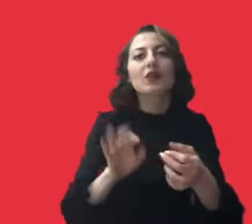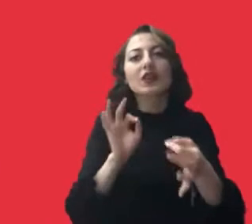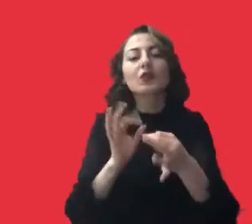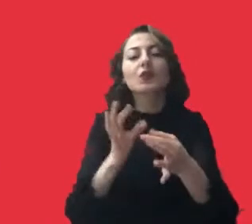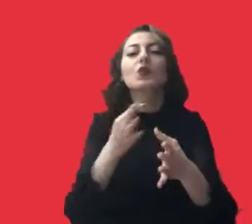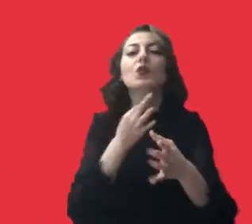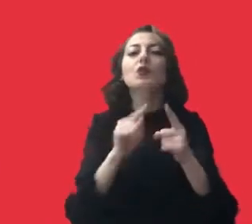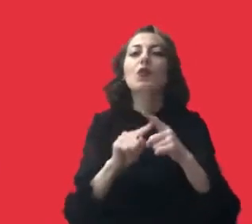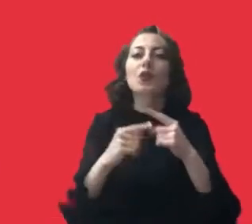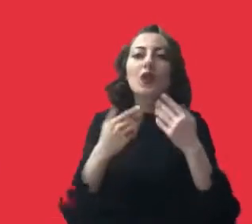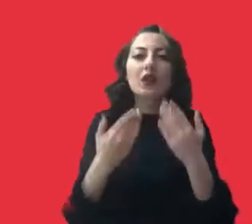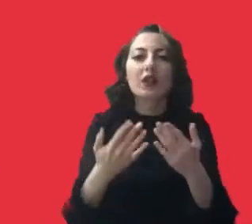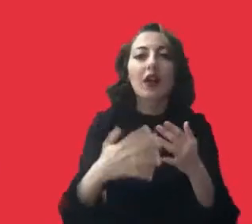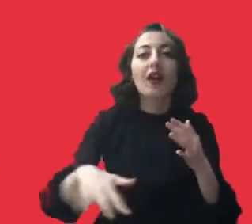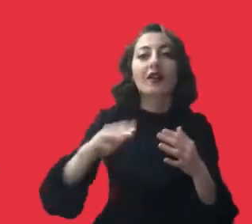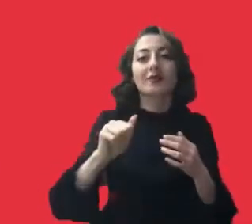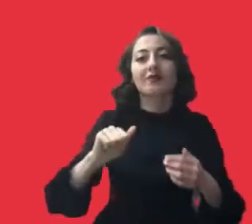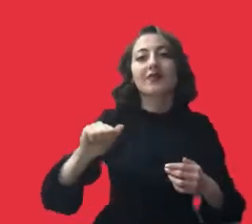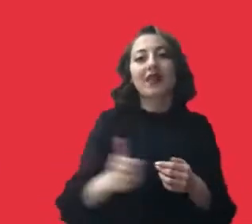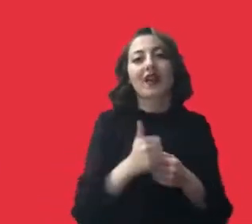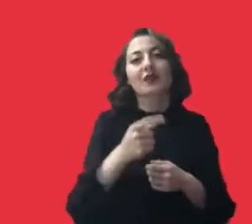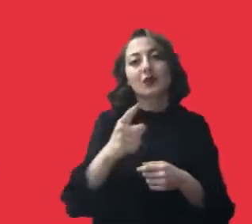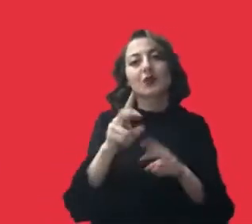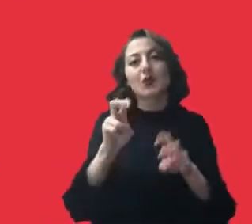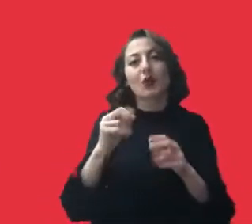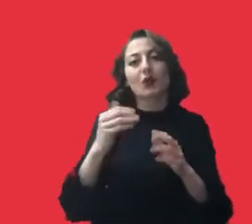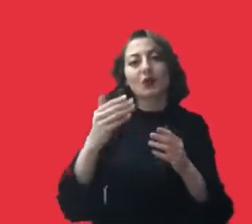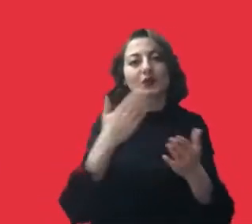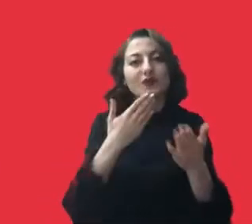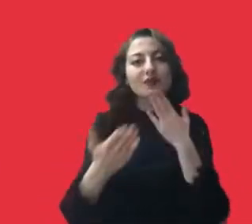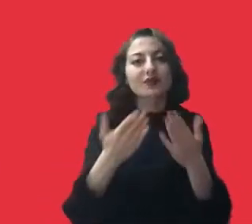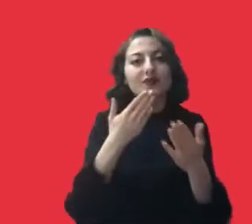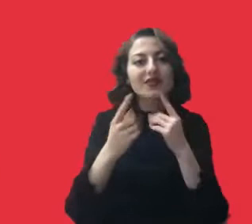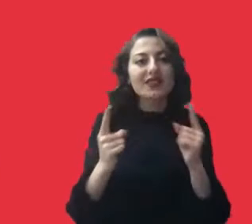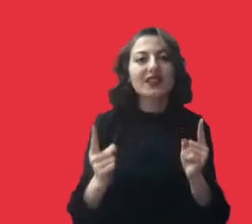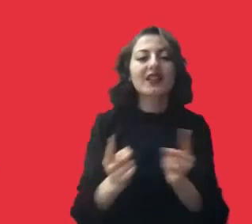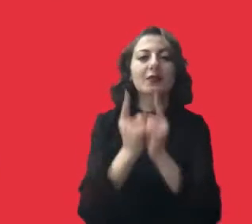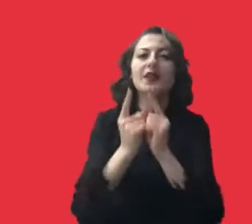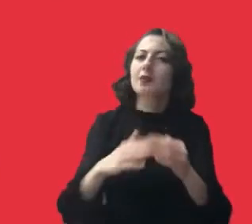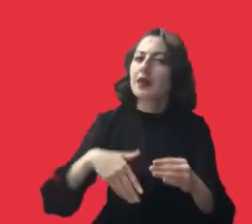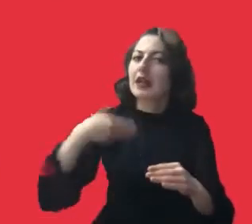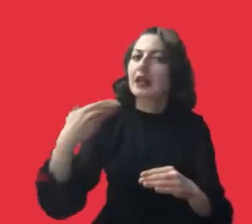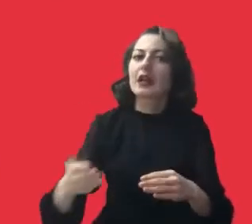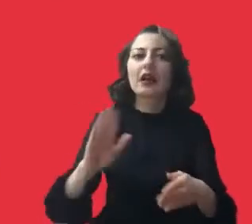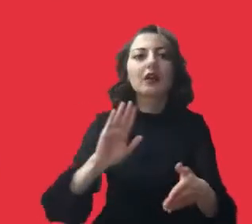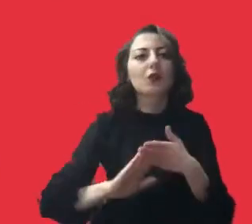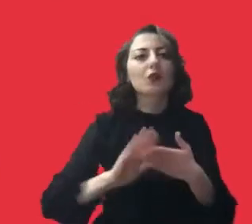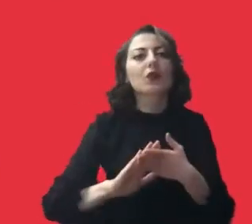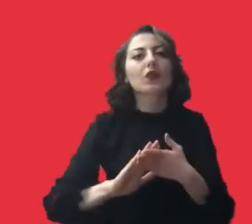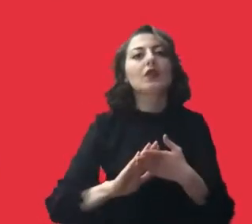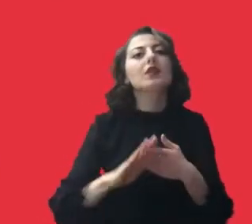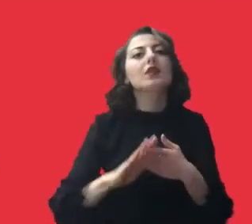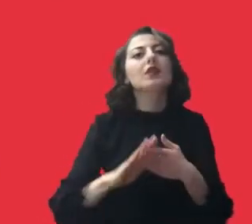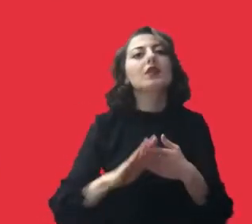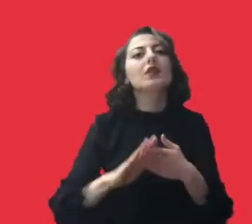climate sohbet için. activists, we would like to thank them Şimdi for this başka arkadaşımla perfect, beraberim excellent ben de. conversation. And Doğu now hoş I'm geldin. together with another colleague. Doğu,